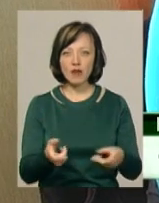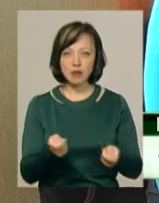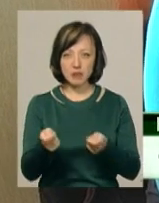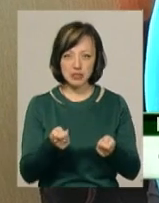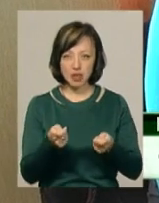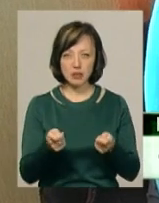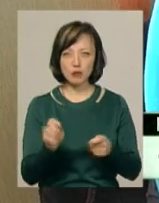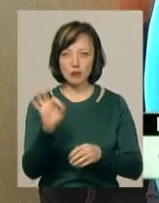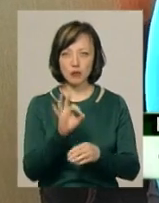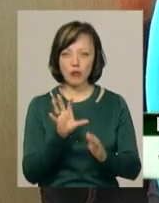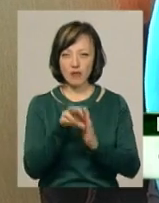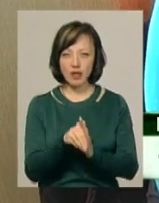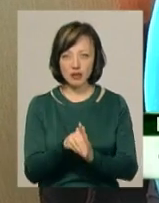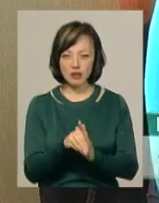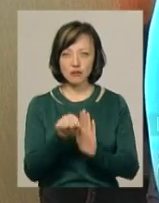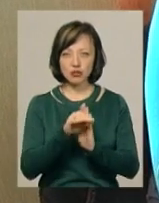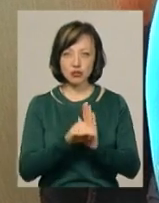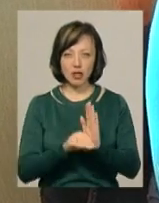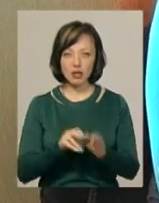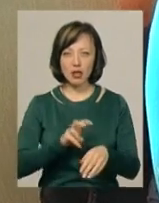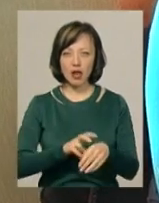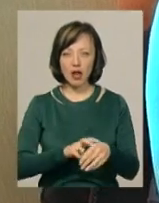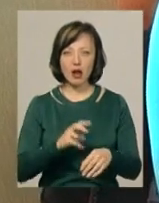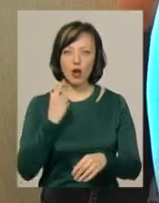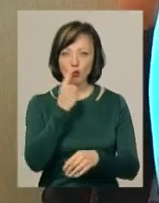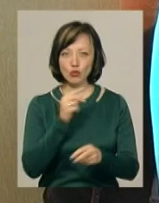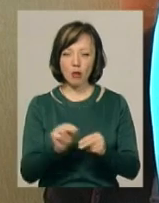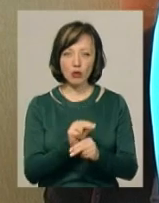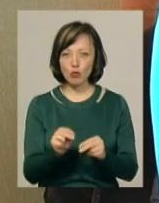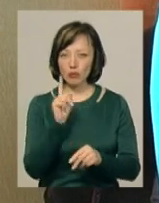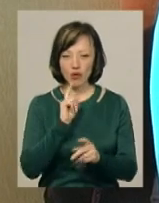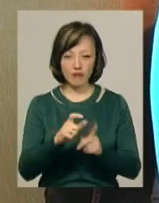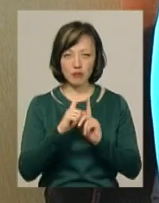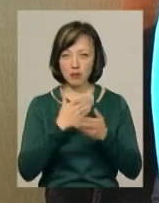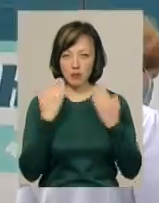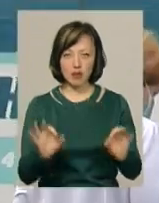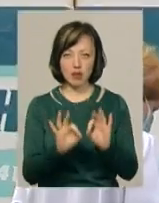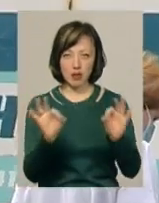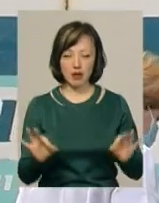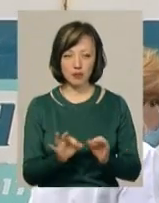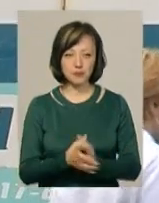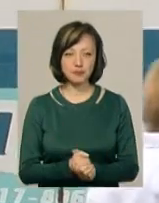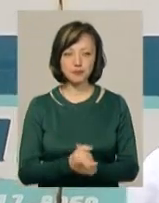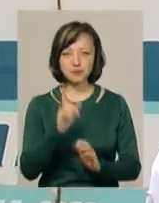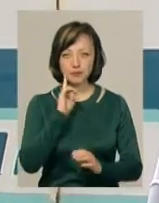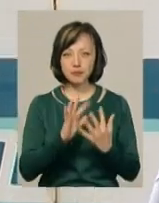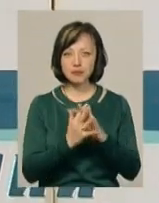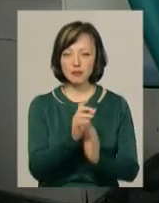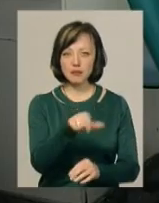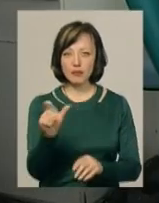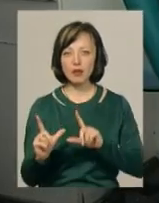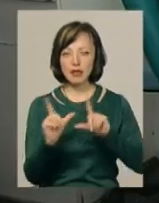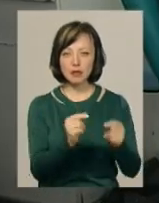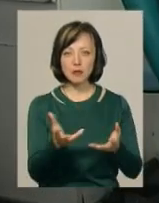адміністрації про введення в штат лікаря-стоматолога. Ну, поки відповіді немає ніякої. А допоки селяни їздитимуть на прийом